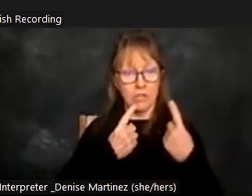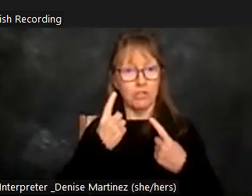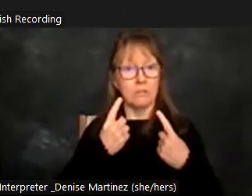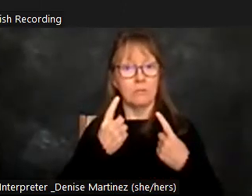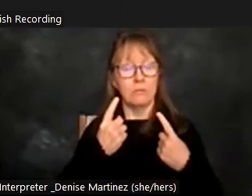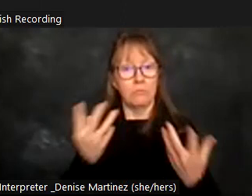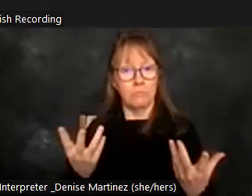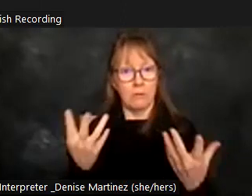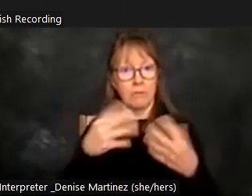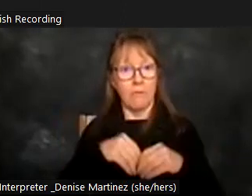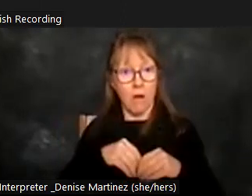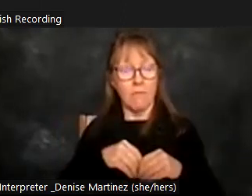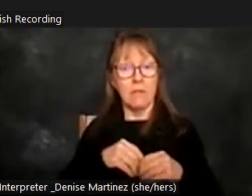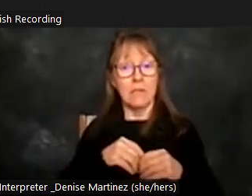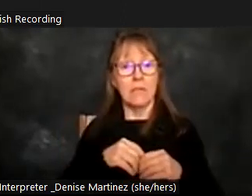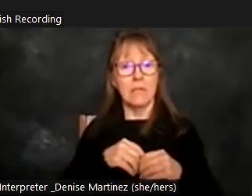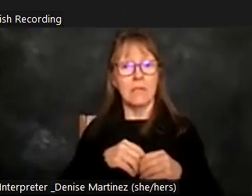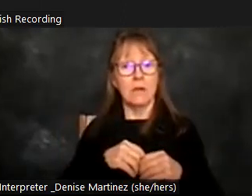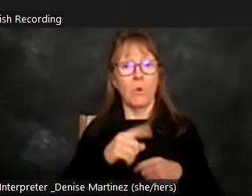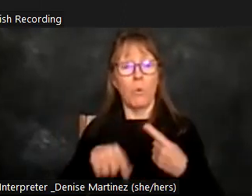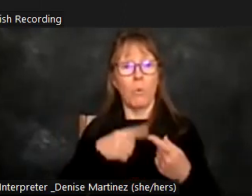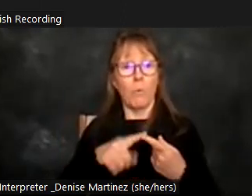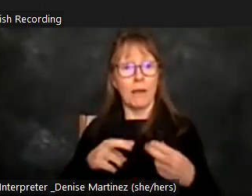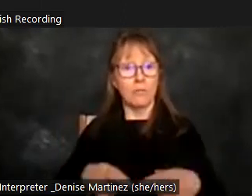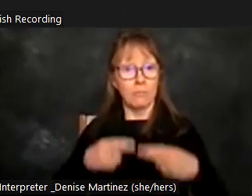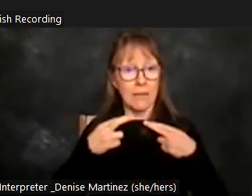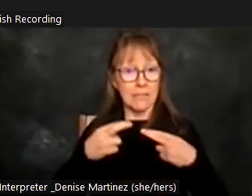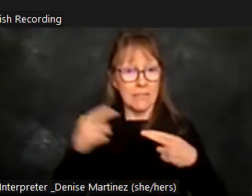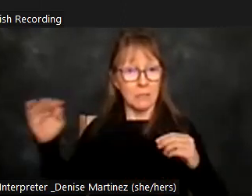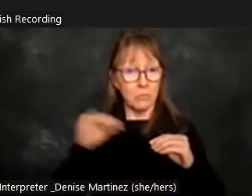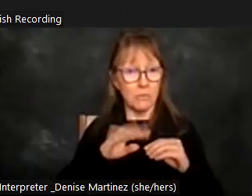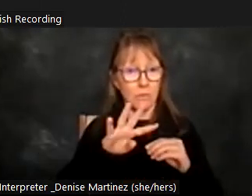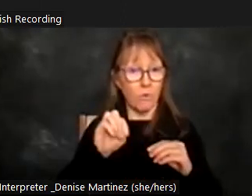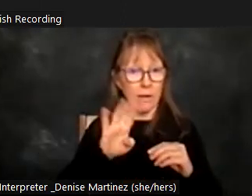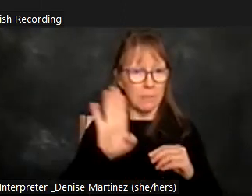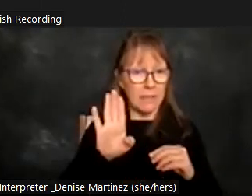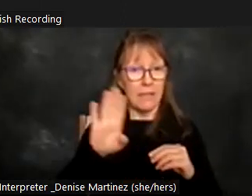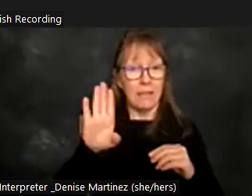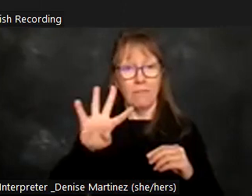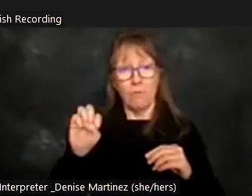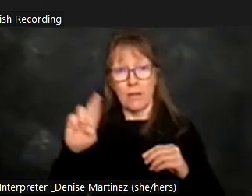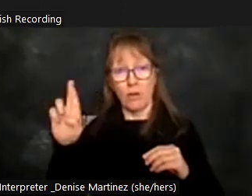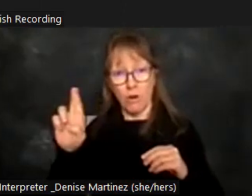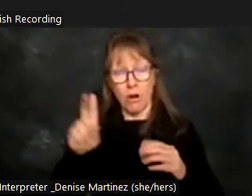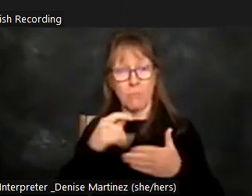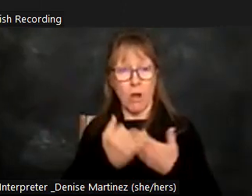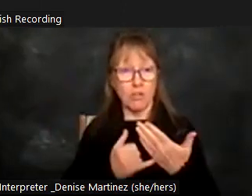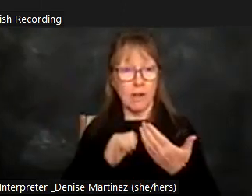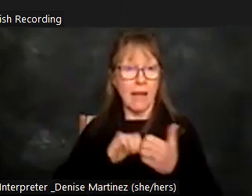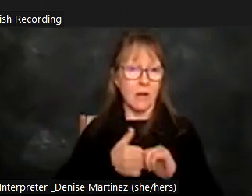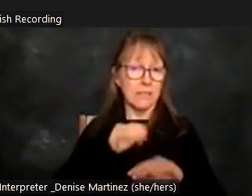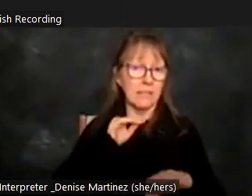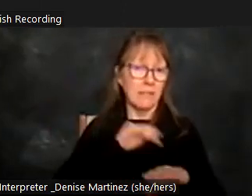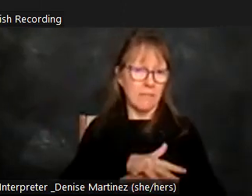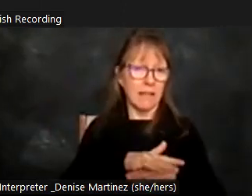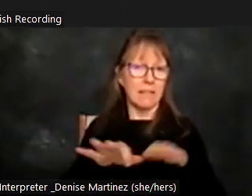spécifiquement residents move into le a mon 40B yo project or a 40B mon yo housing strategy déménager ou déménager